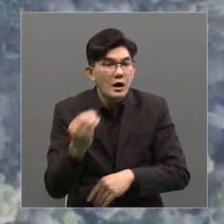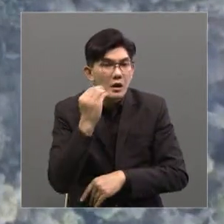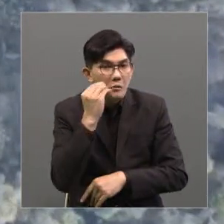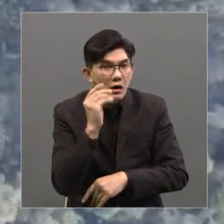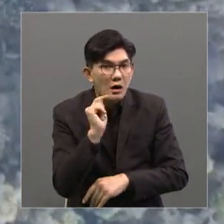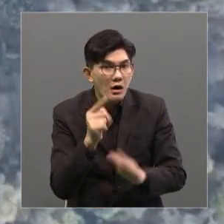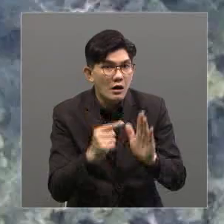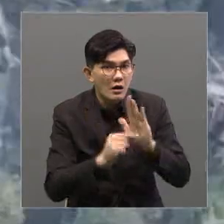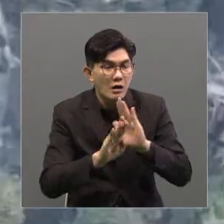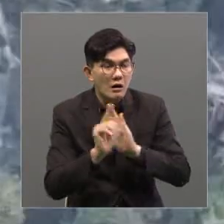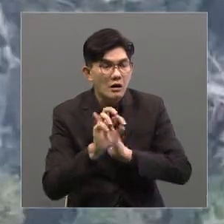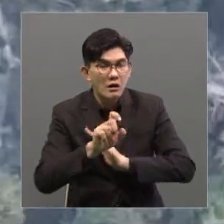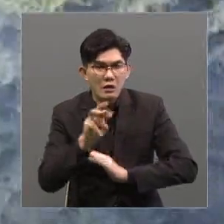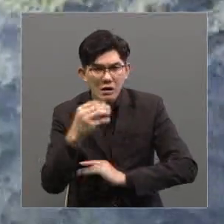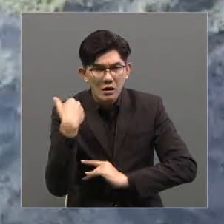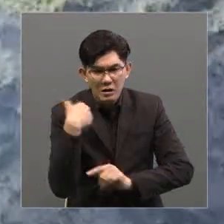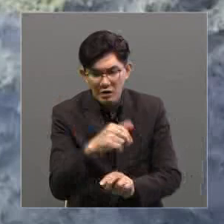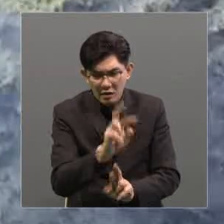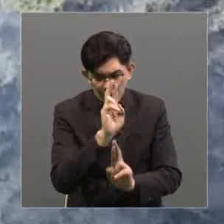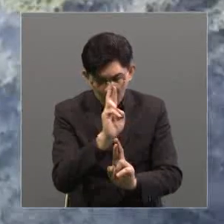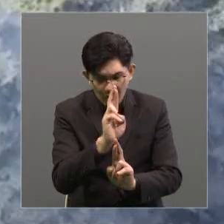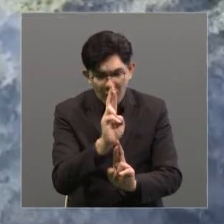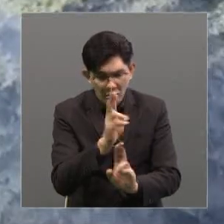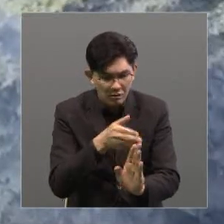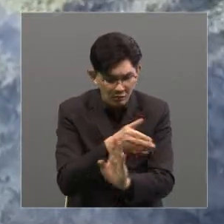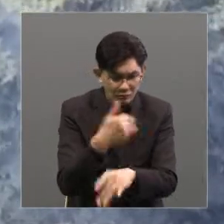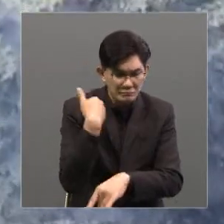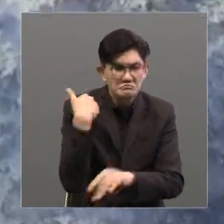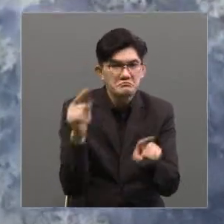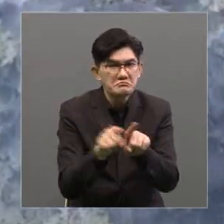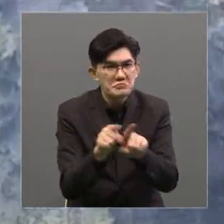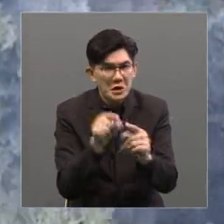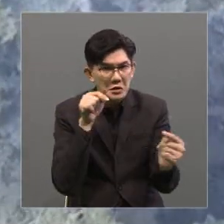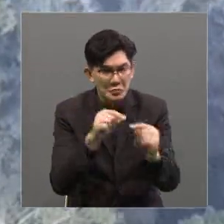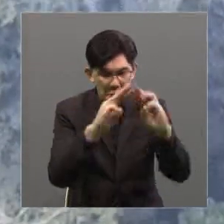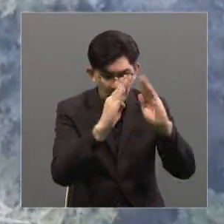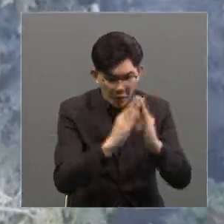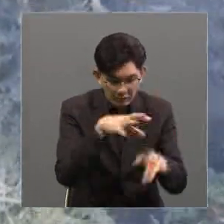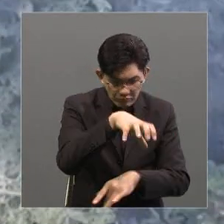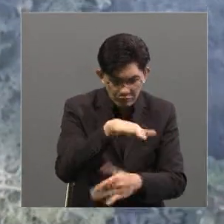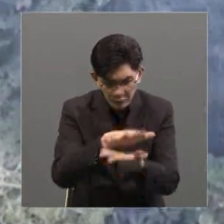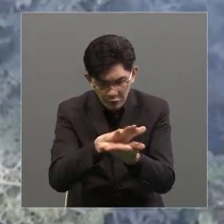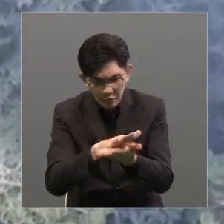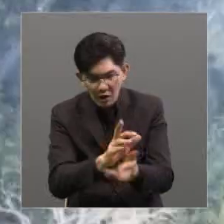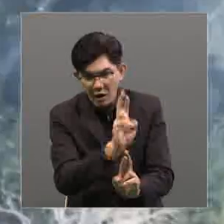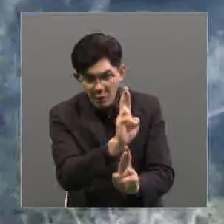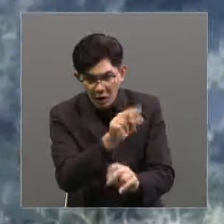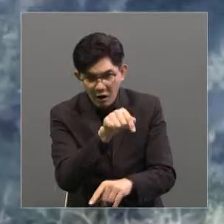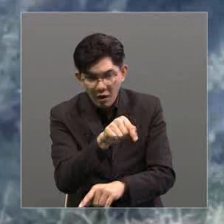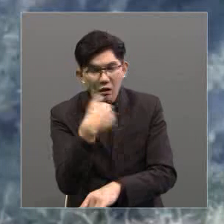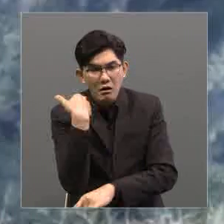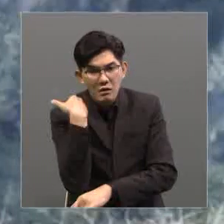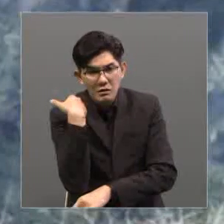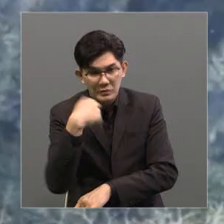มีเพียง1แห่งที่อาจจะต้องมีการเฝ้าระวังเป็นพิเศษเพราะก่อนหน้านี้ก็เฝ้าระวังเกี่ยวกับเรื่องของวัดด้วยนะคะแล้วก็โรงเรียนต่างๆคือจุดเนี้ย